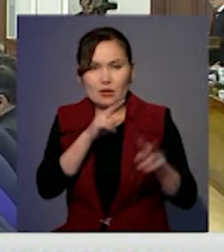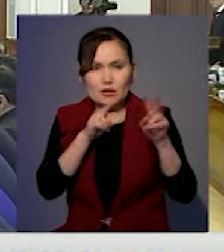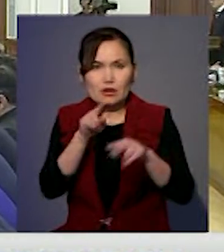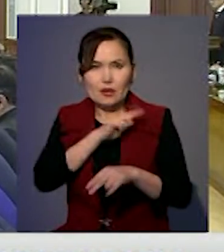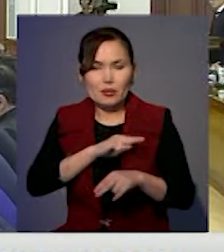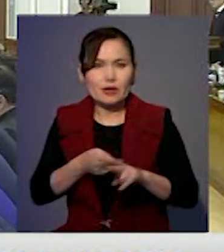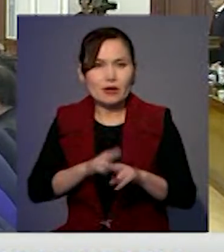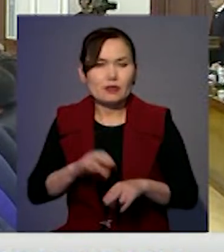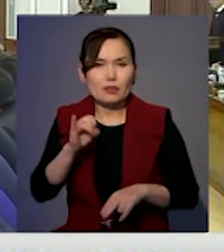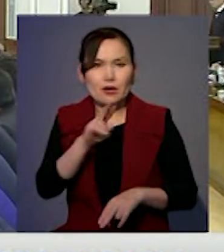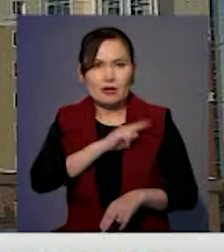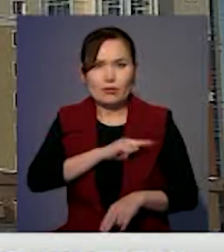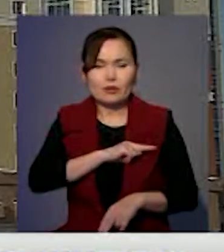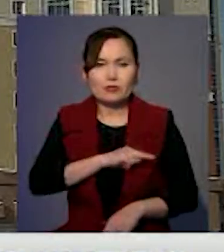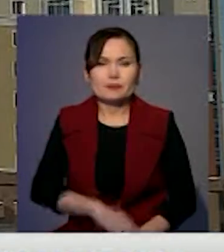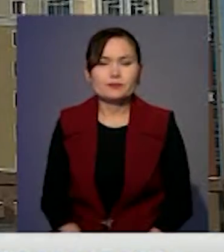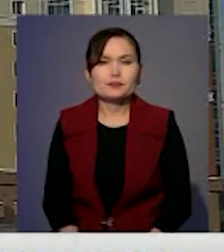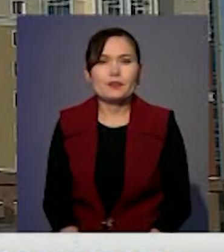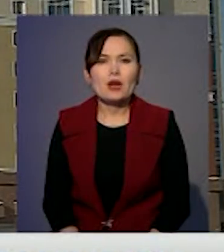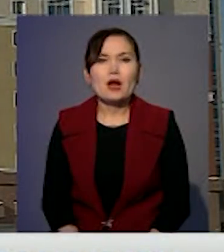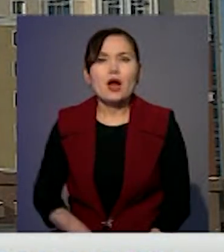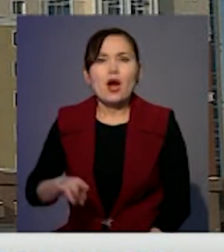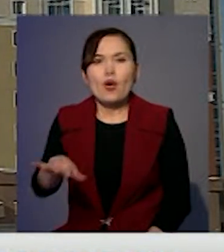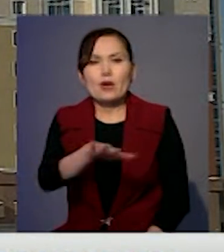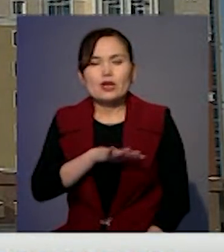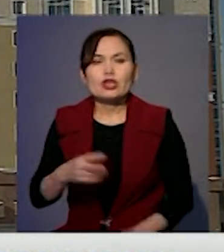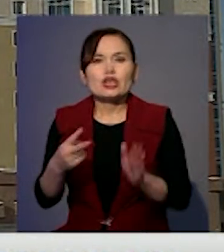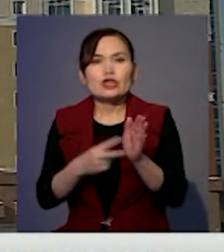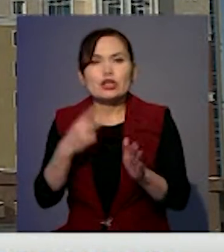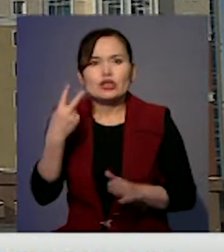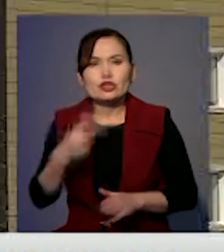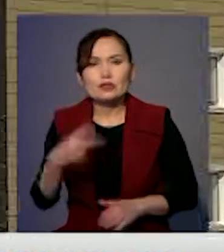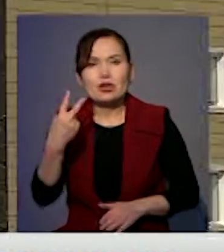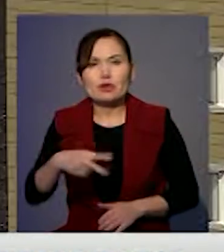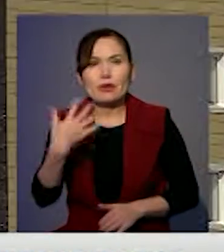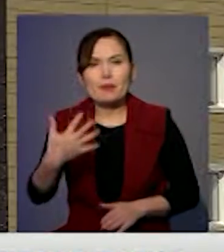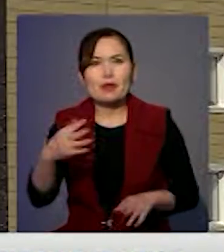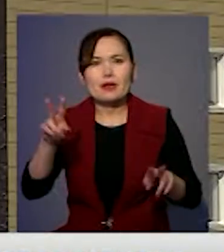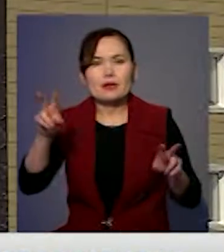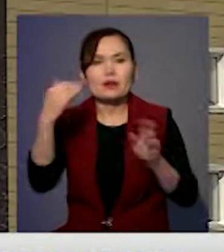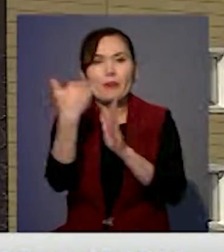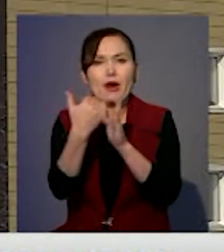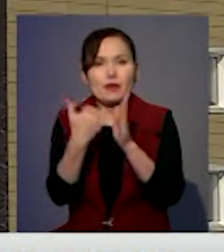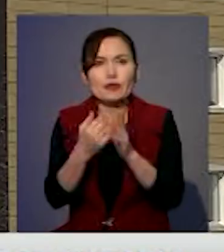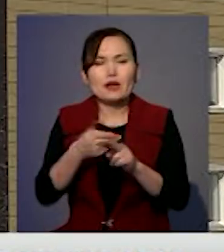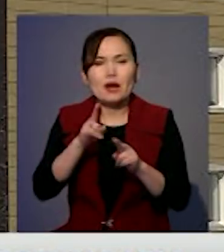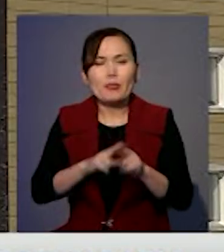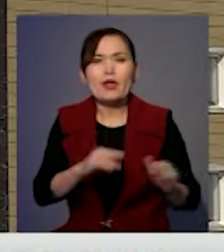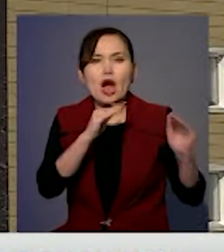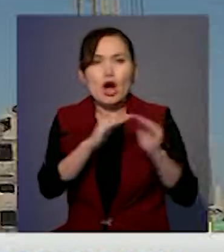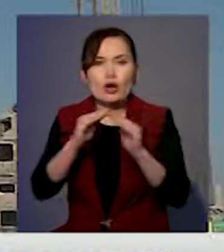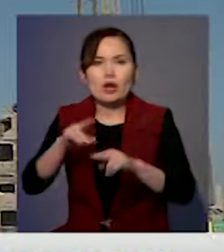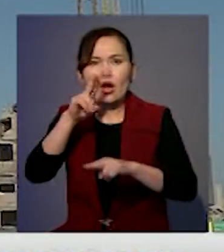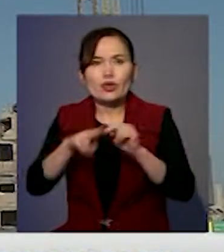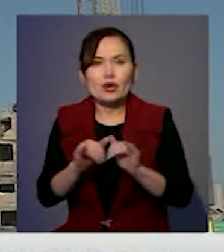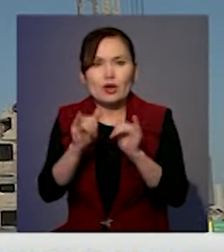Это плохая работа. Ал өңірлерде 7-20-25 бағдарламасының талабына сай келетін тұрғын үйлердің